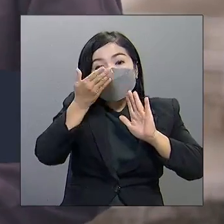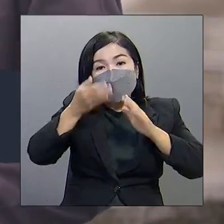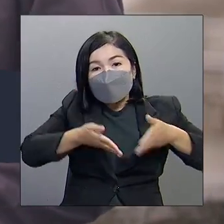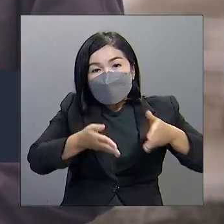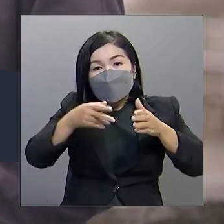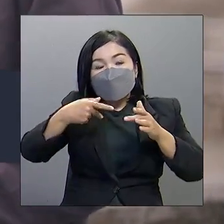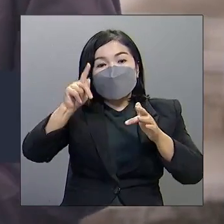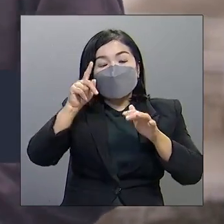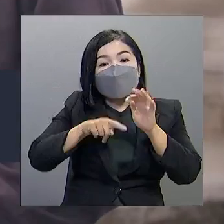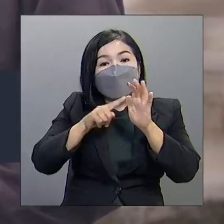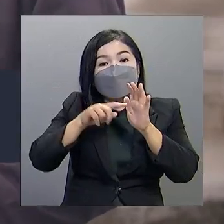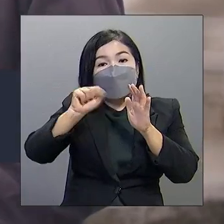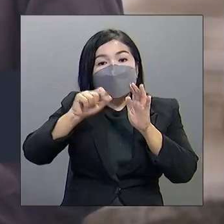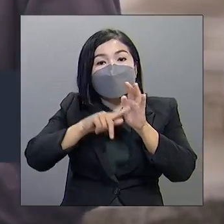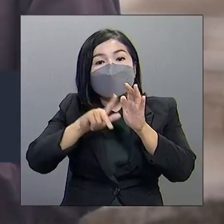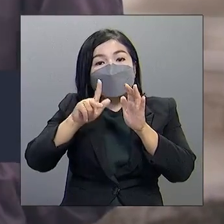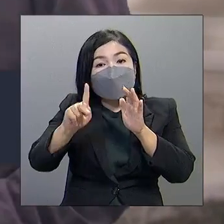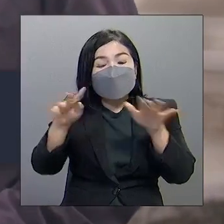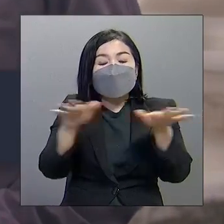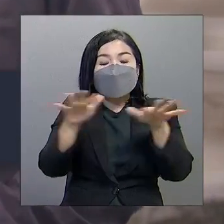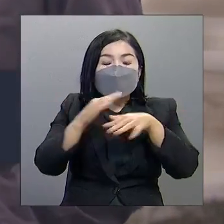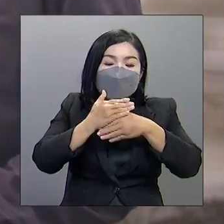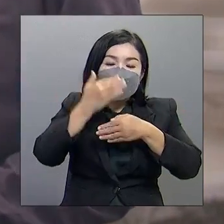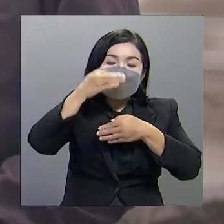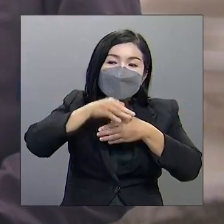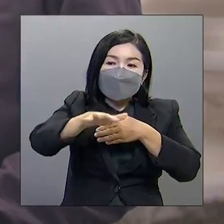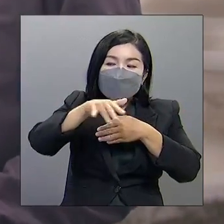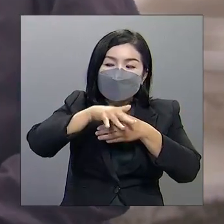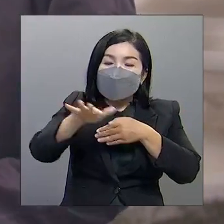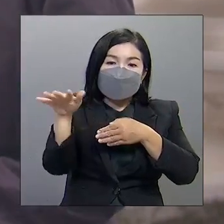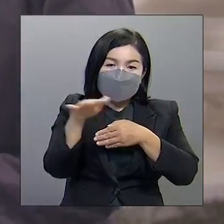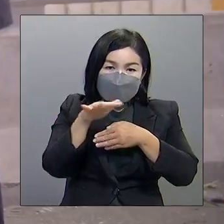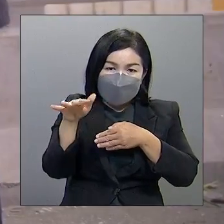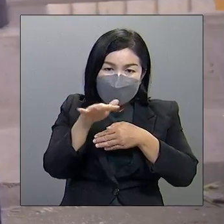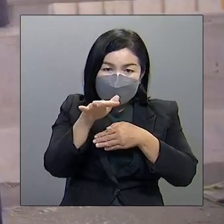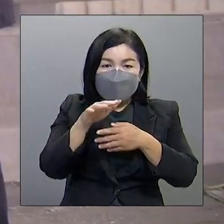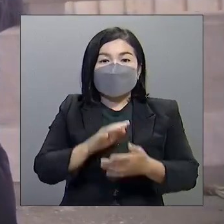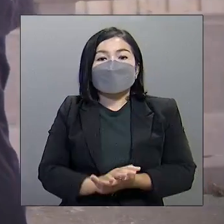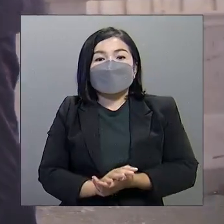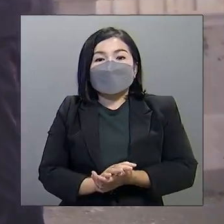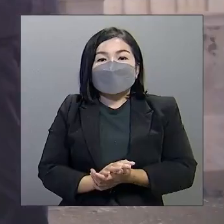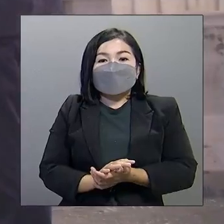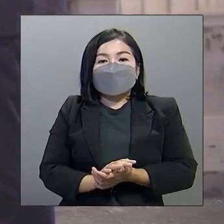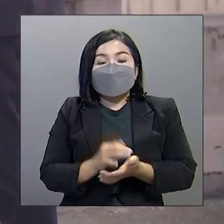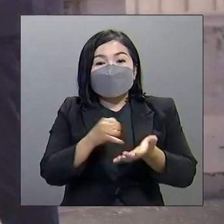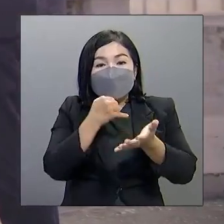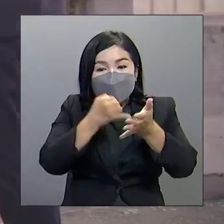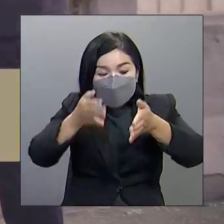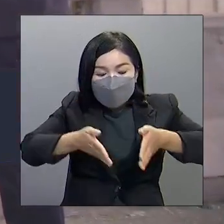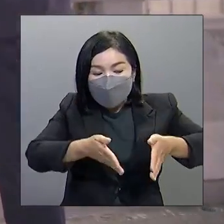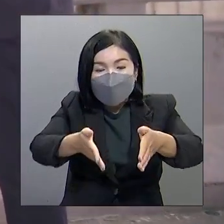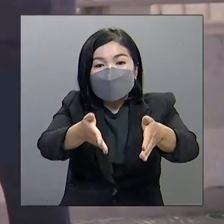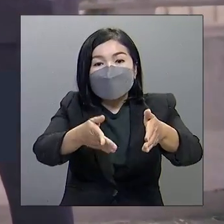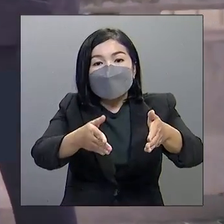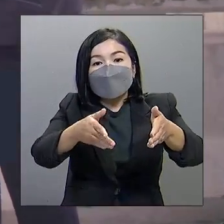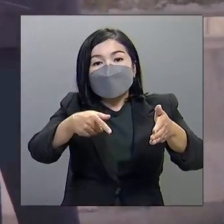ที่ยังเป็นปกติอยู ่ เพราะนั้นการระบายน้ำลงทางแม่น้ำป่าสักผ่านเขื่อนพระราม6เนี่ยมันสะดวกกว่าแล้วก็อีกส่วนนึงก็